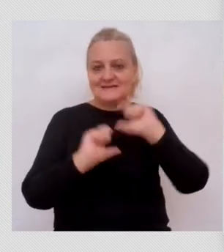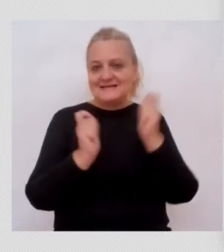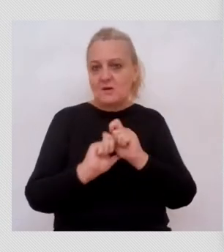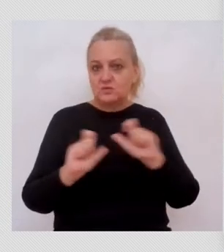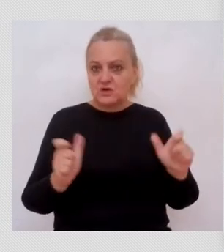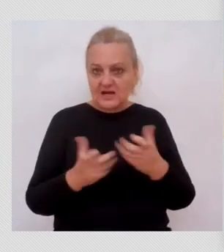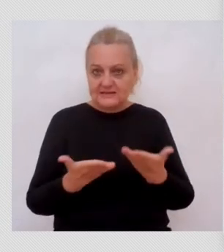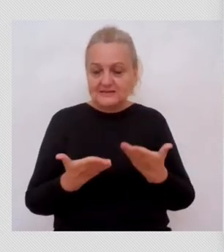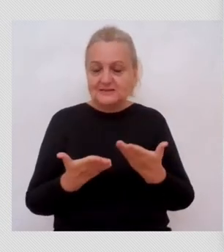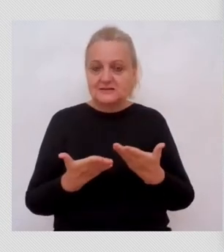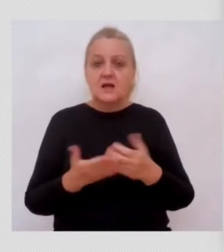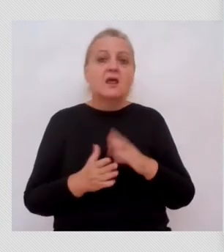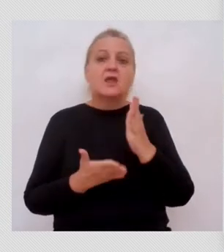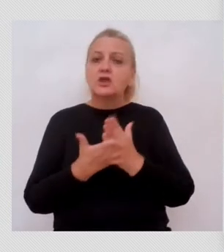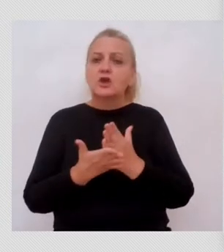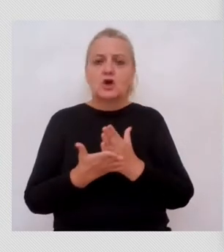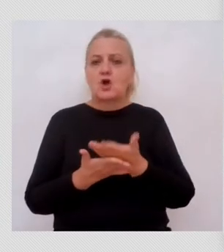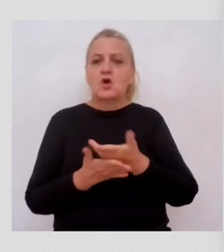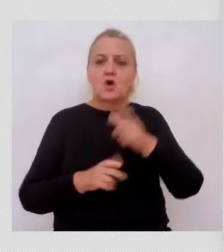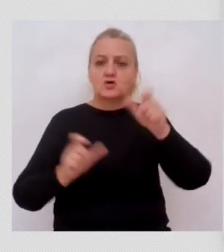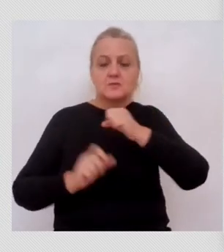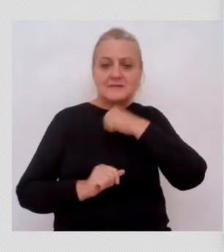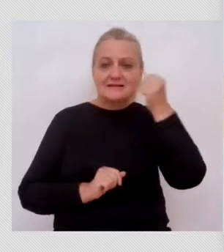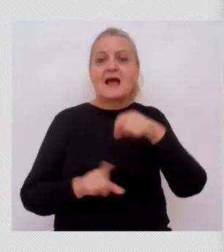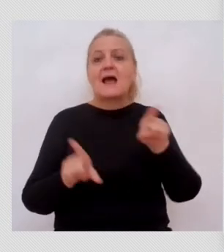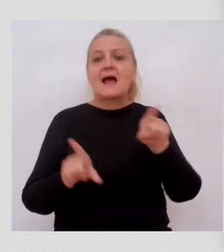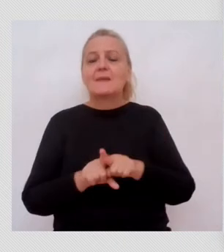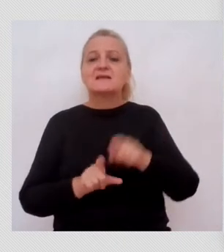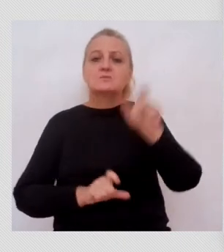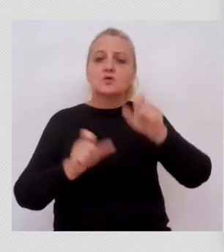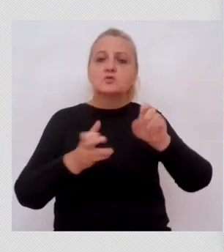nie tylko osoby starsze, ale też osoby wykluczone